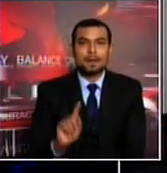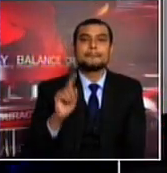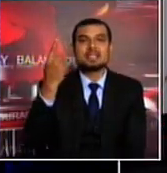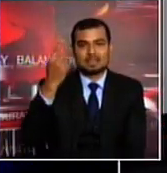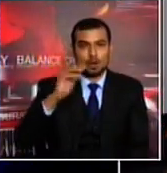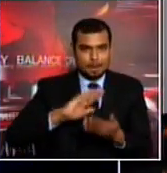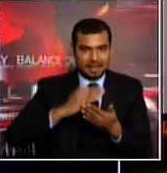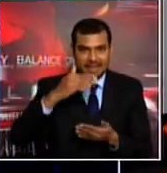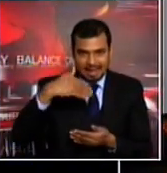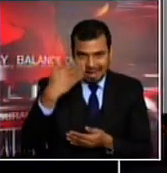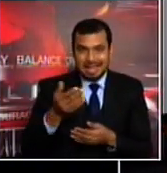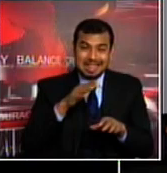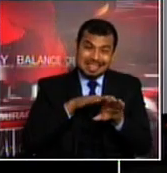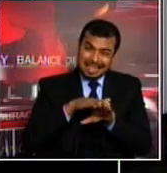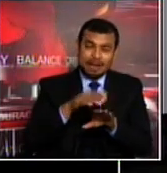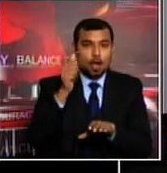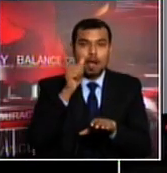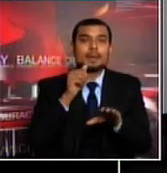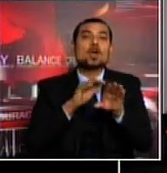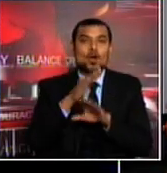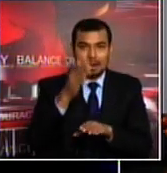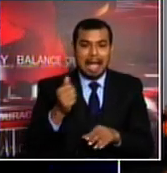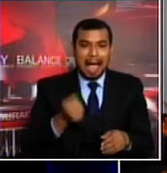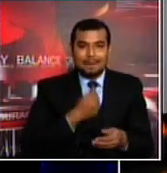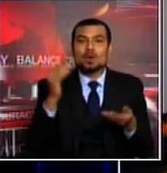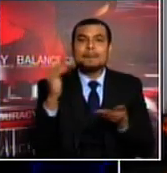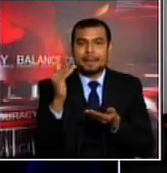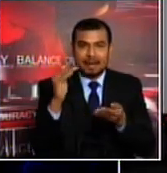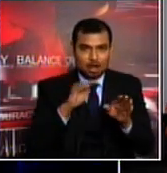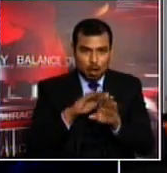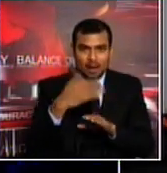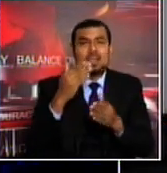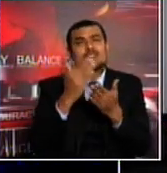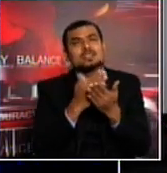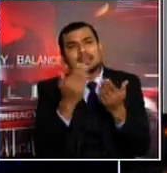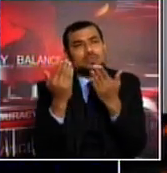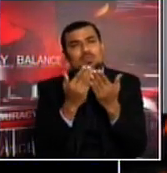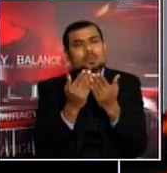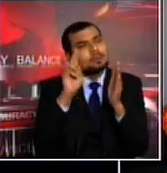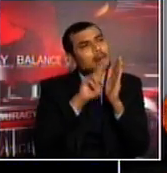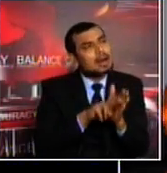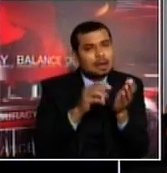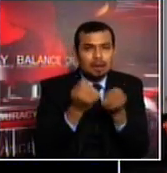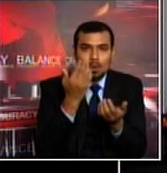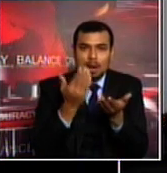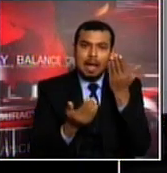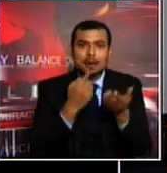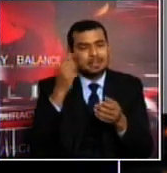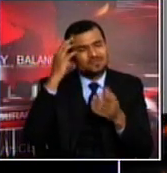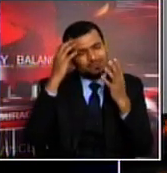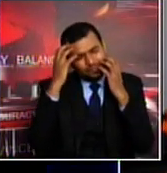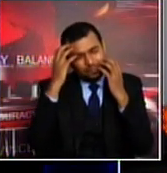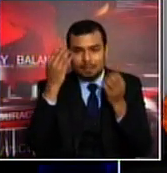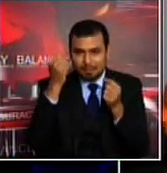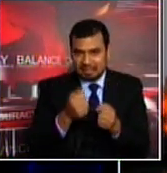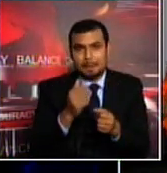वैशाखको महिनालाई धेरै अभिभावकले आफ्ना बाल बालिकालाई कसरी विद्यालयमा भर्ना गर्ने भनेर टाउको दुखाइ